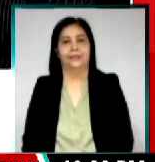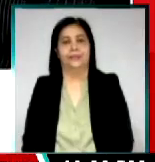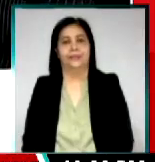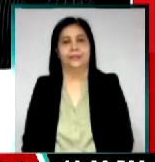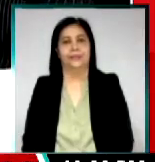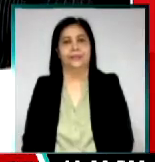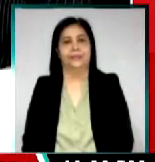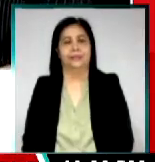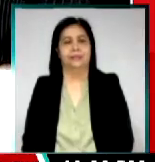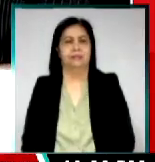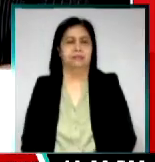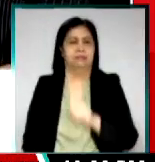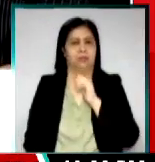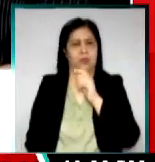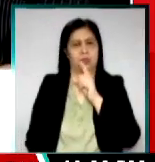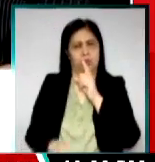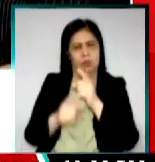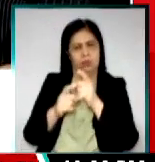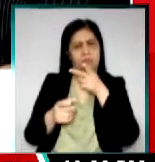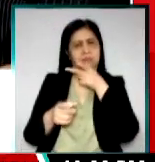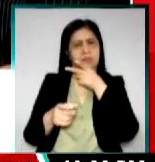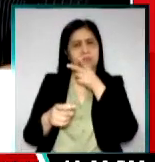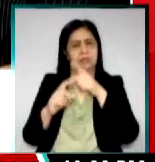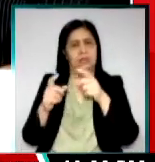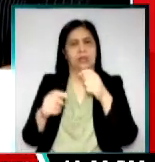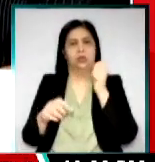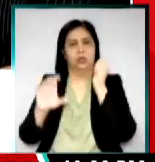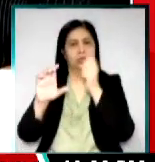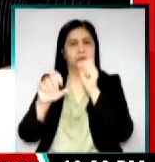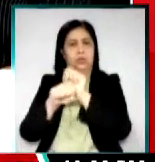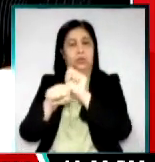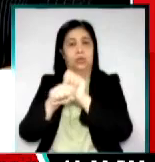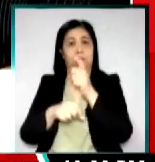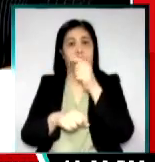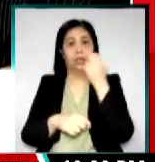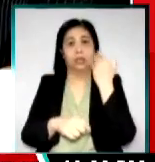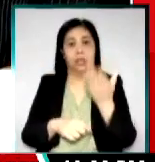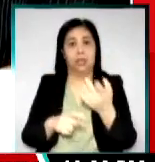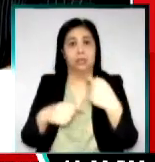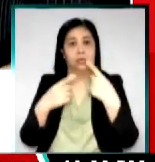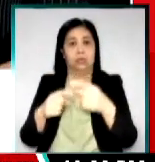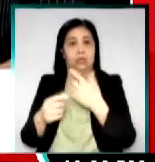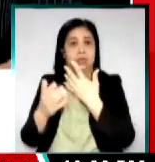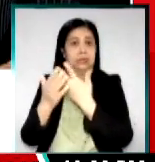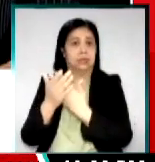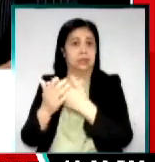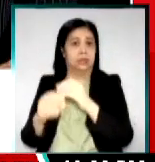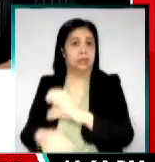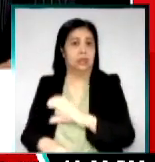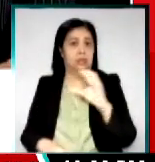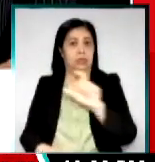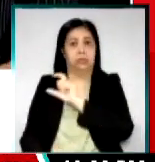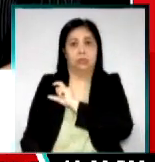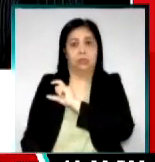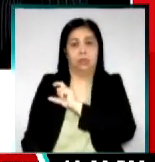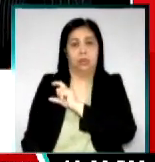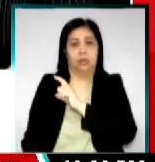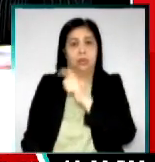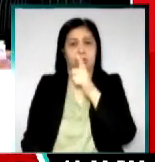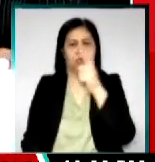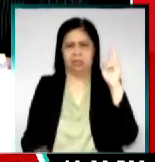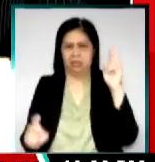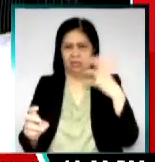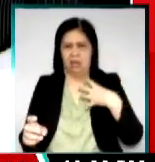Duda ang pamilya ng isang construction worker na namatay habang nasa kustodiya ng Caloocan Police na inatake siya sa